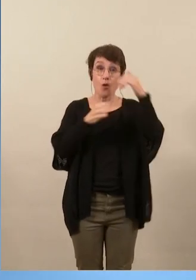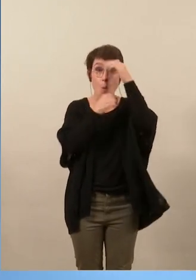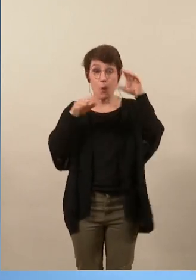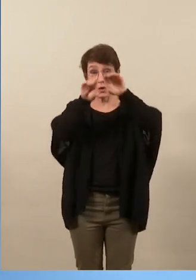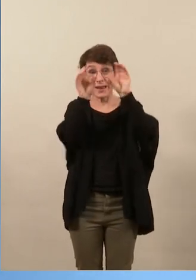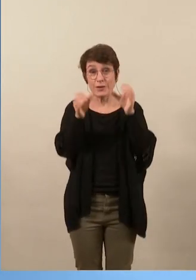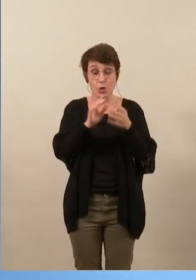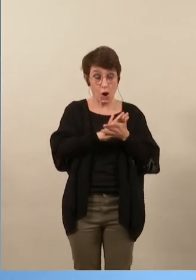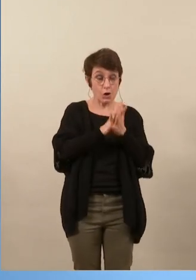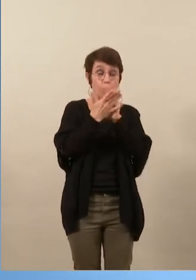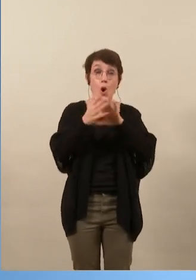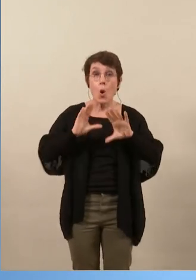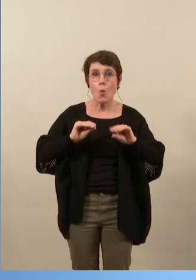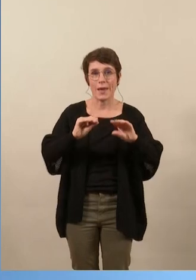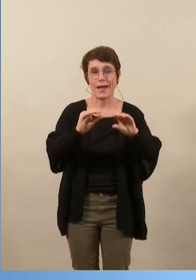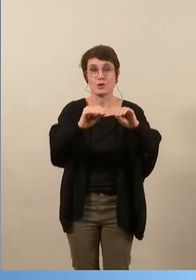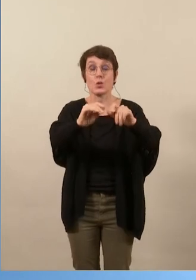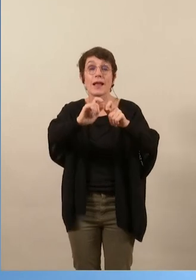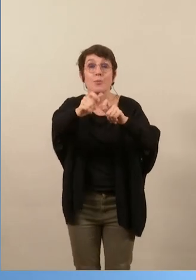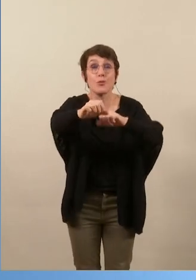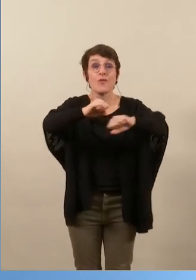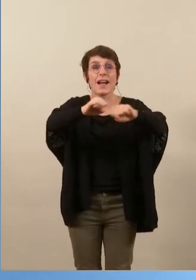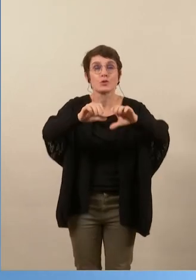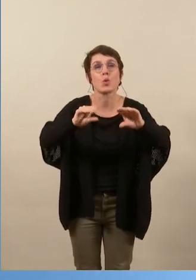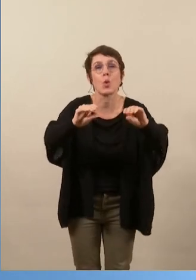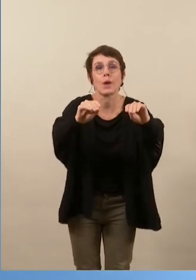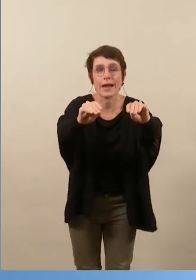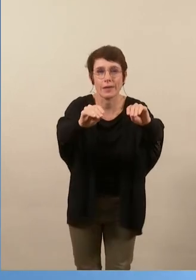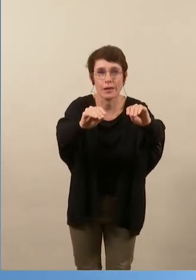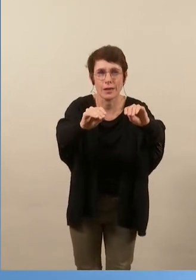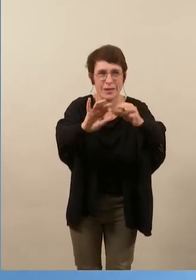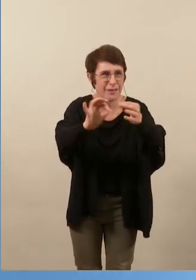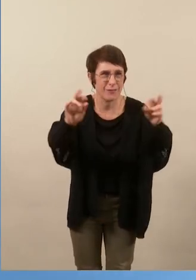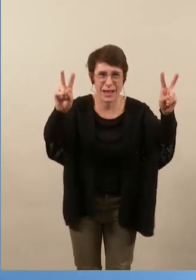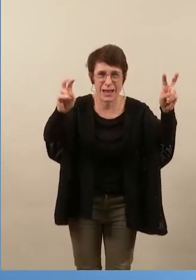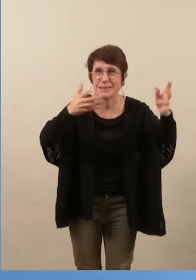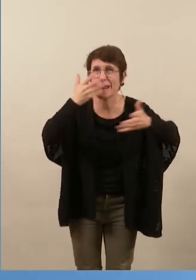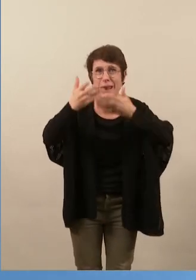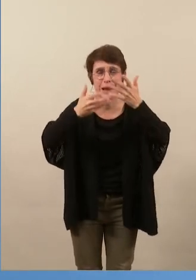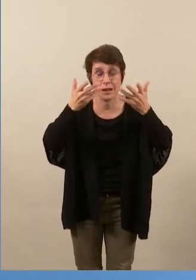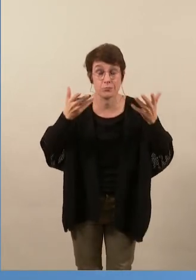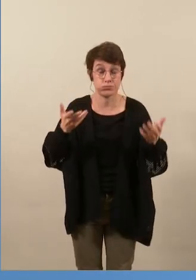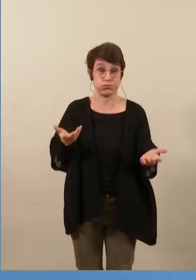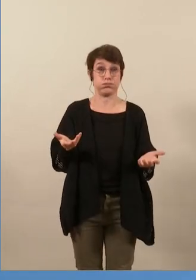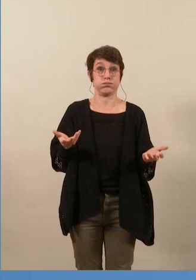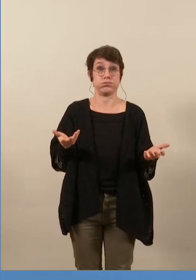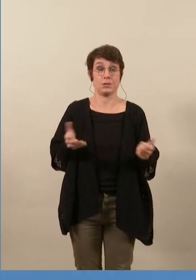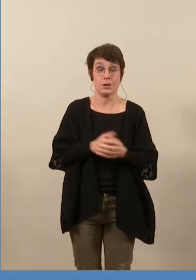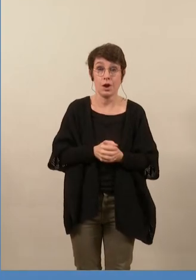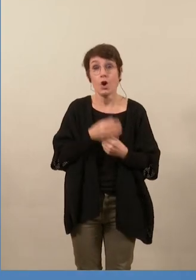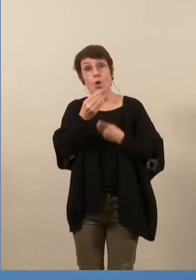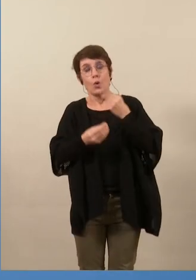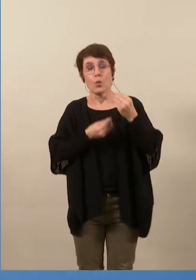nut et sa traduction en action concrète bravo pour la phrase ou encore vous interrogz je cite toujours